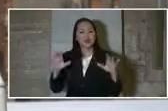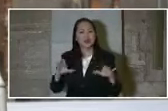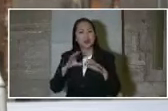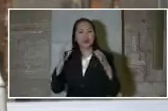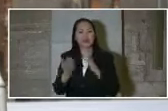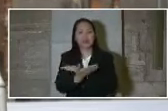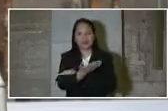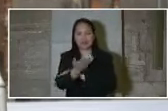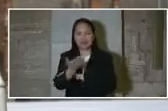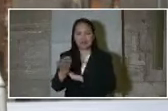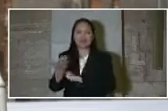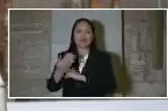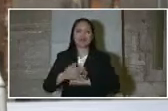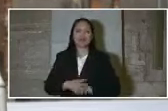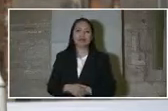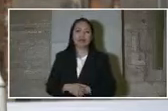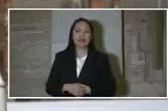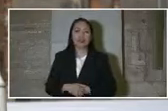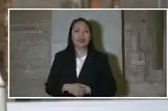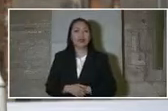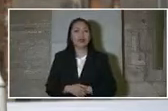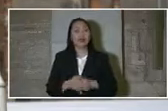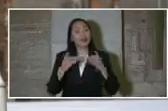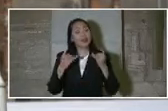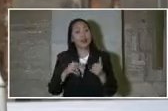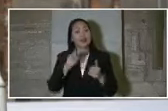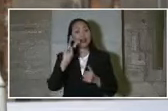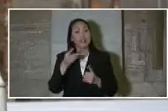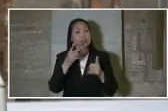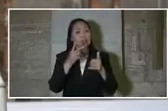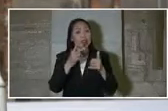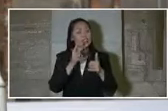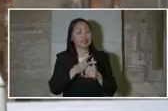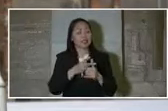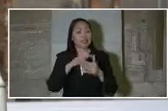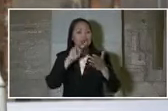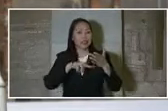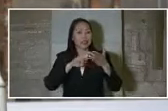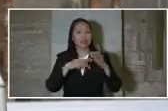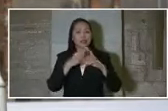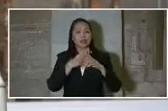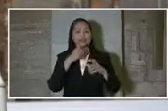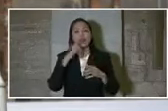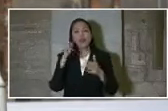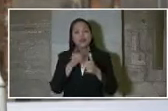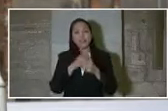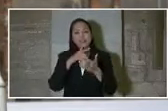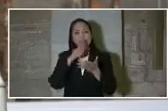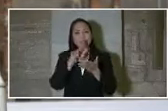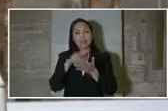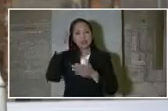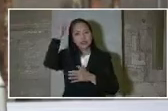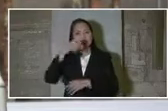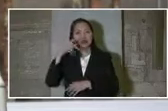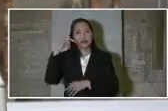That is why also in our second reading today, from the first letter of St. Paul to the